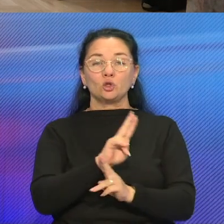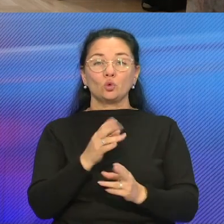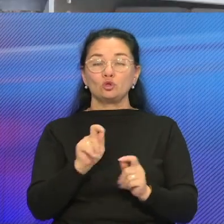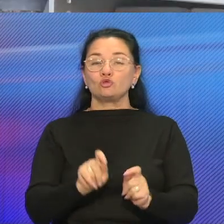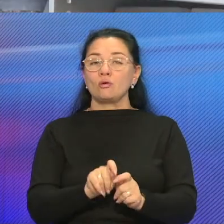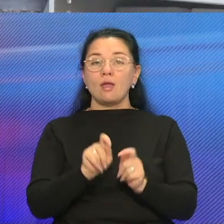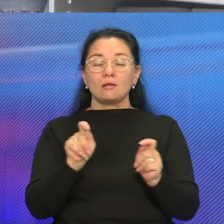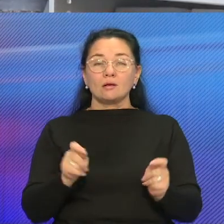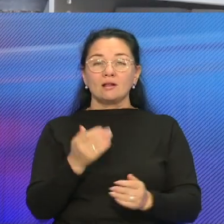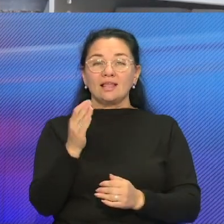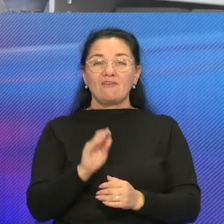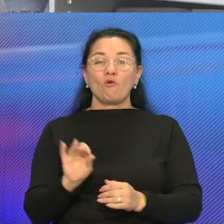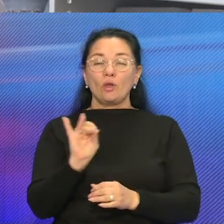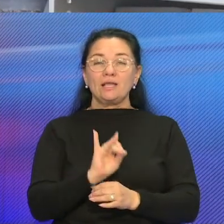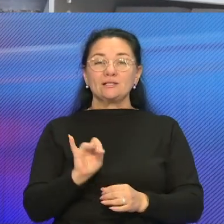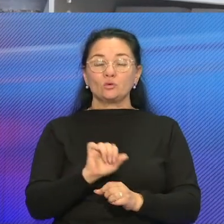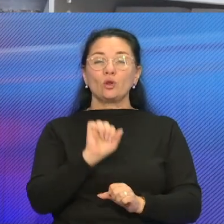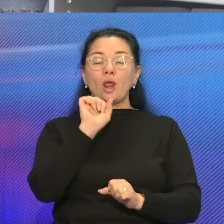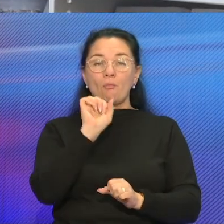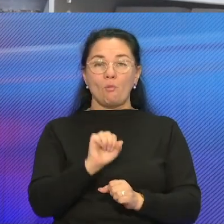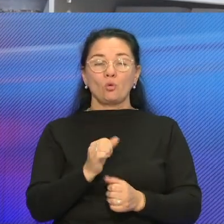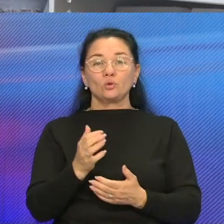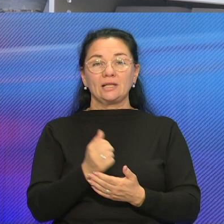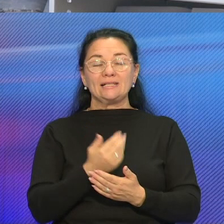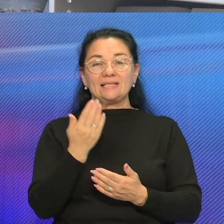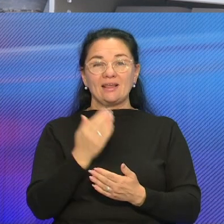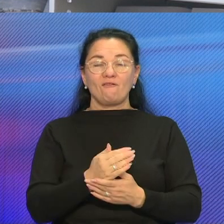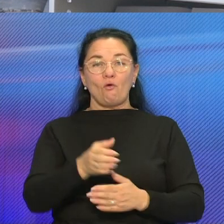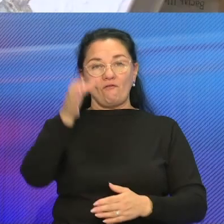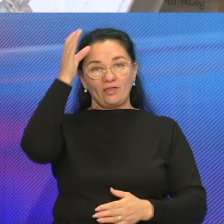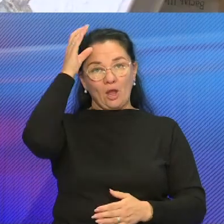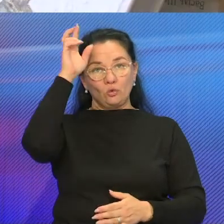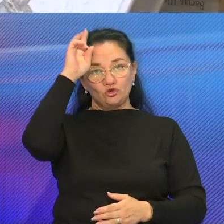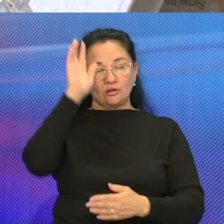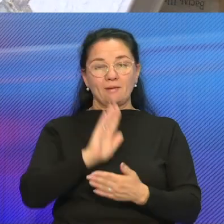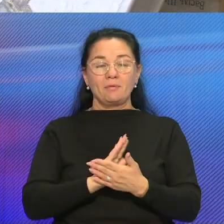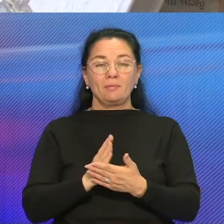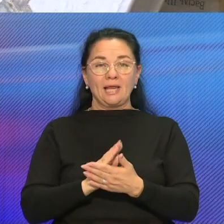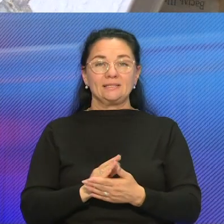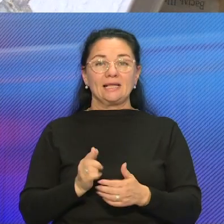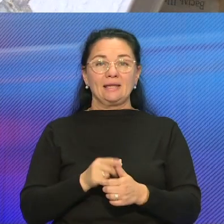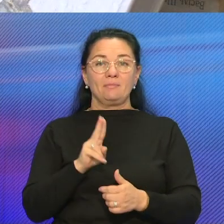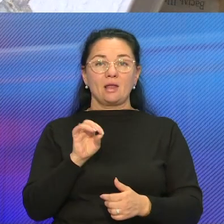яго істори, могуць знайсті їх на паліцах Гродзінська обласной навуковой бібліотекі ім'я Єухі Макарскага.